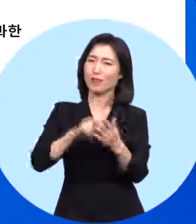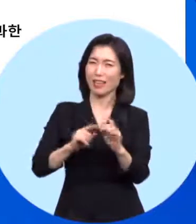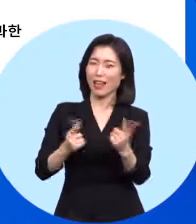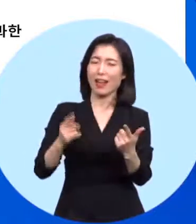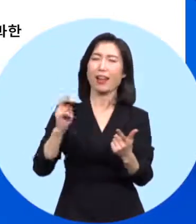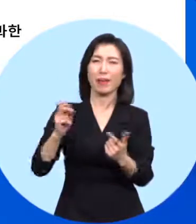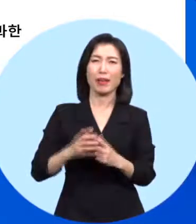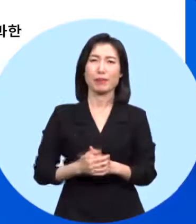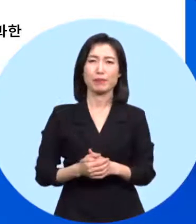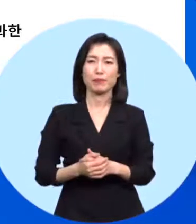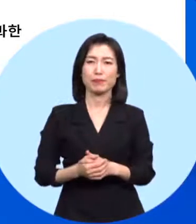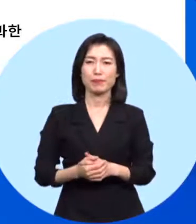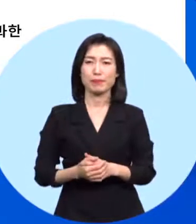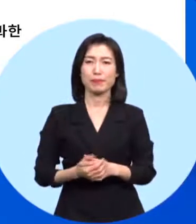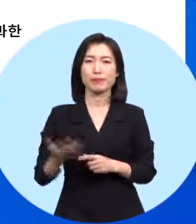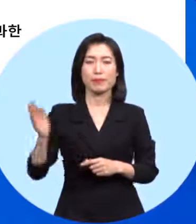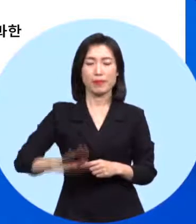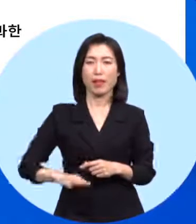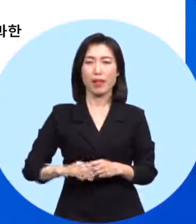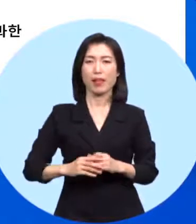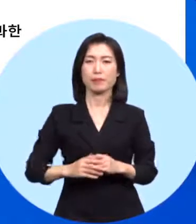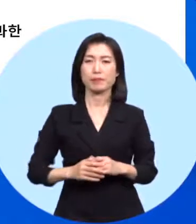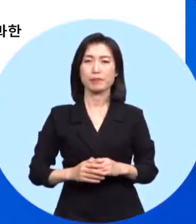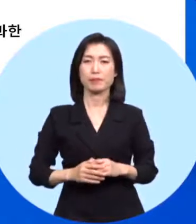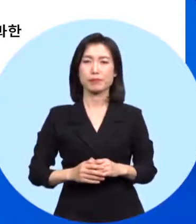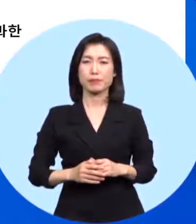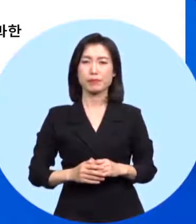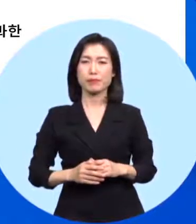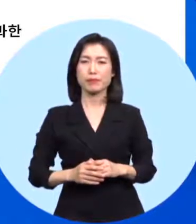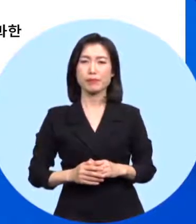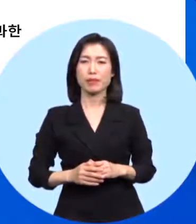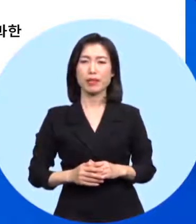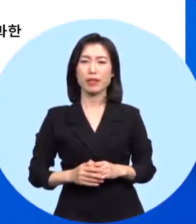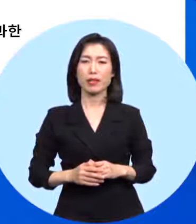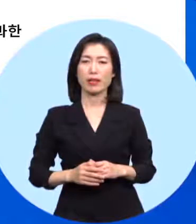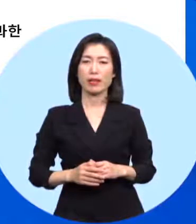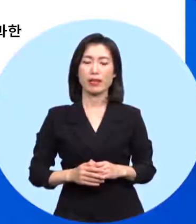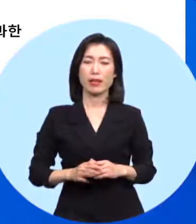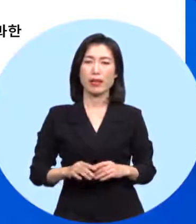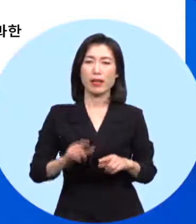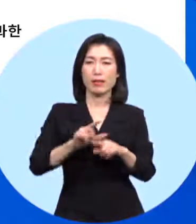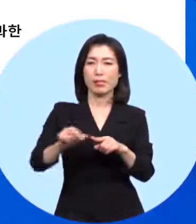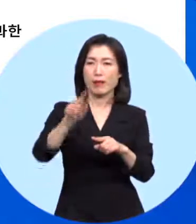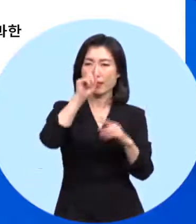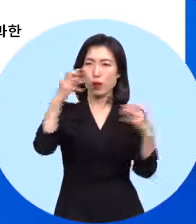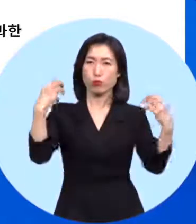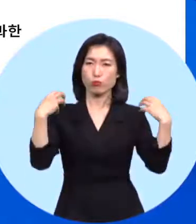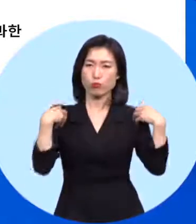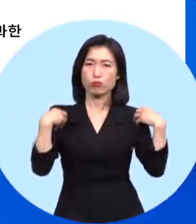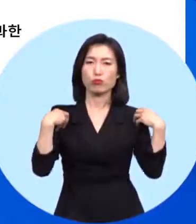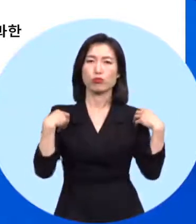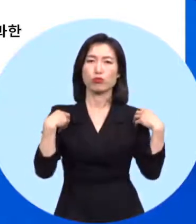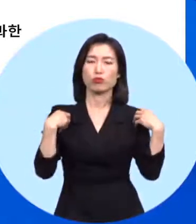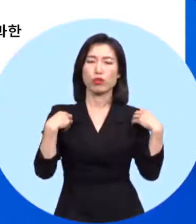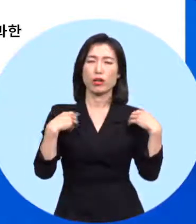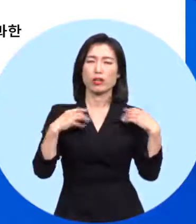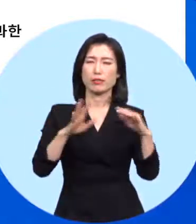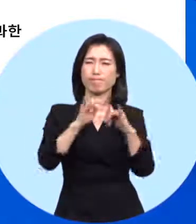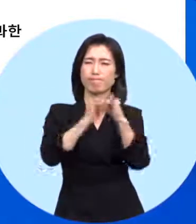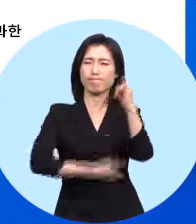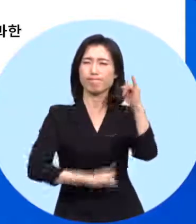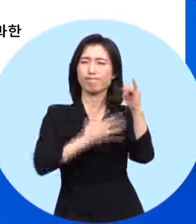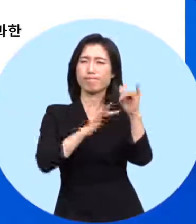했습니다. 세계의 지자체법 일부 개정 법률안이 발의되다 해서, 제가